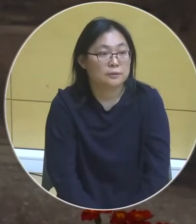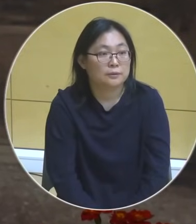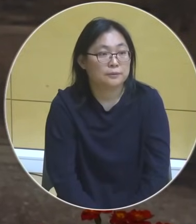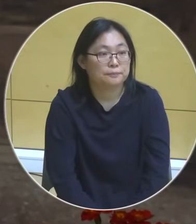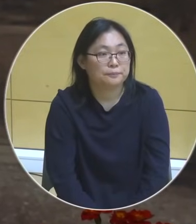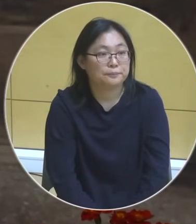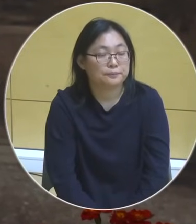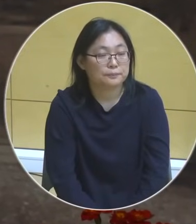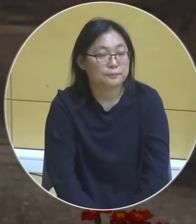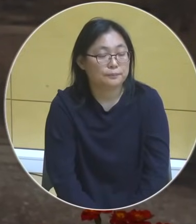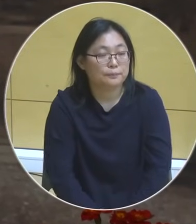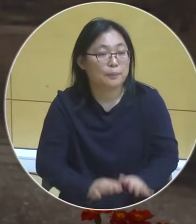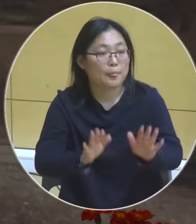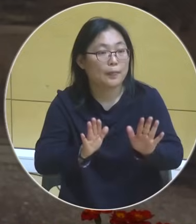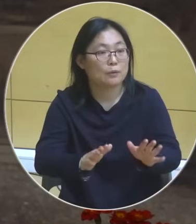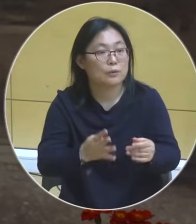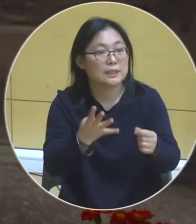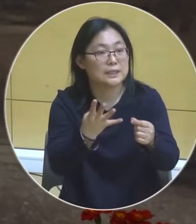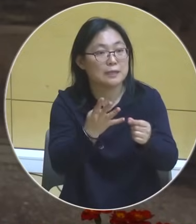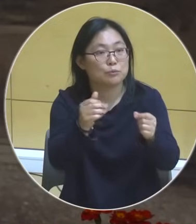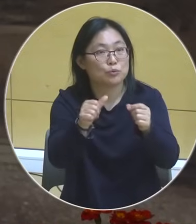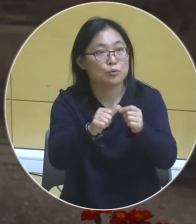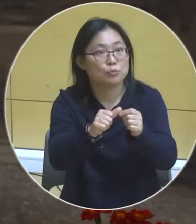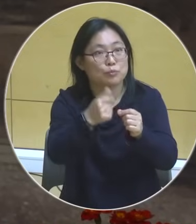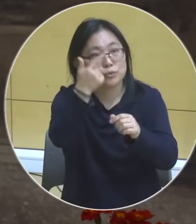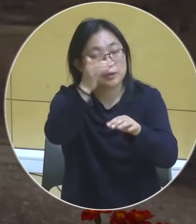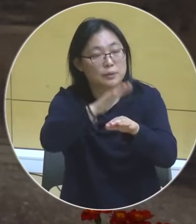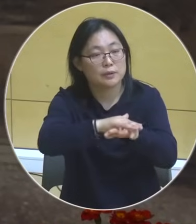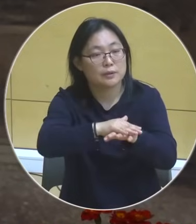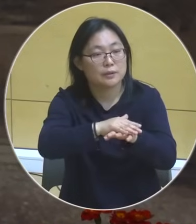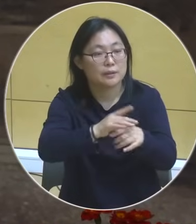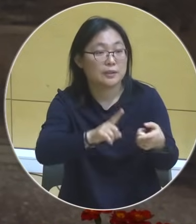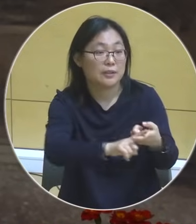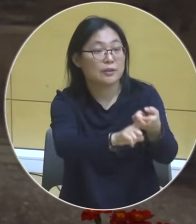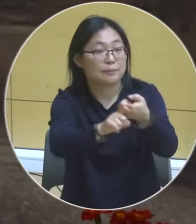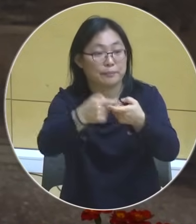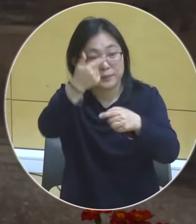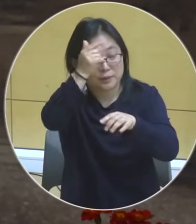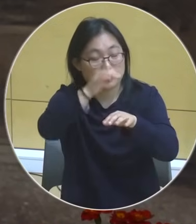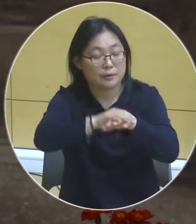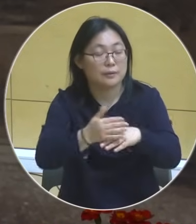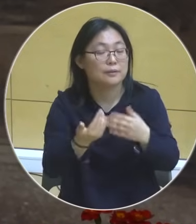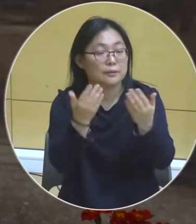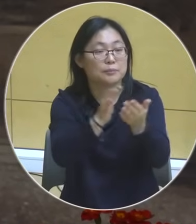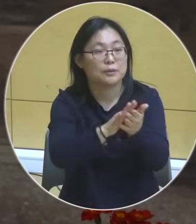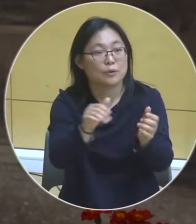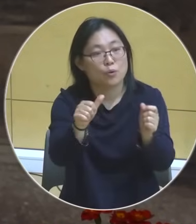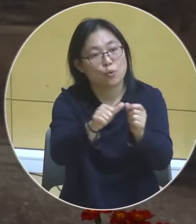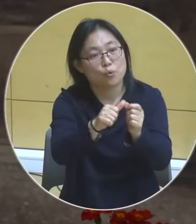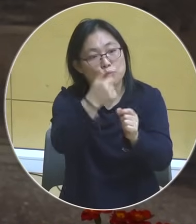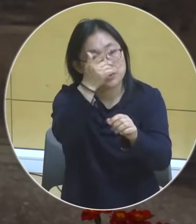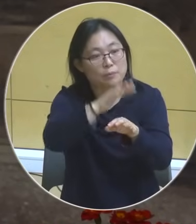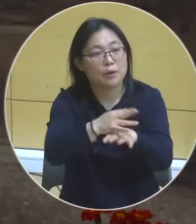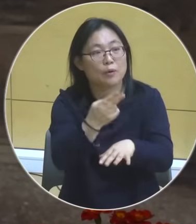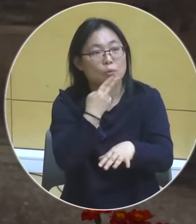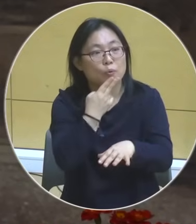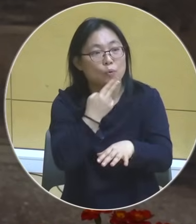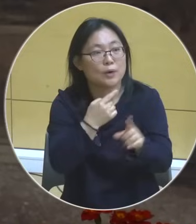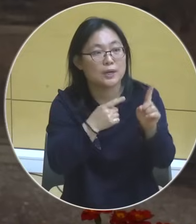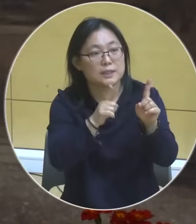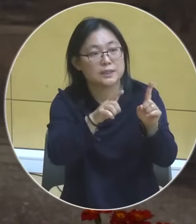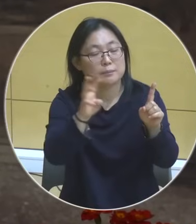축복합니다. 오늘 4부 5부 예배는 우리 청년들 연합 예배로 드리게 됩니다. 그래서 5부 예배는 없습니다. 1시